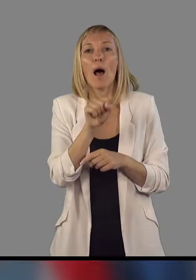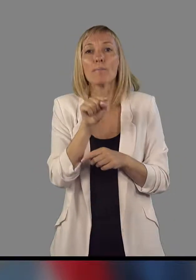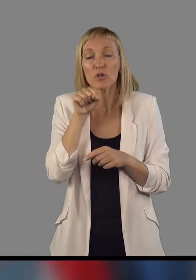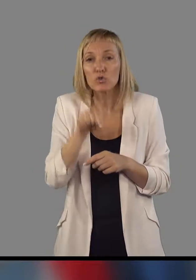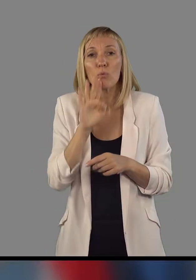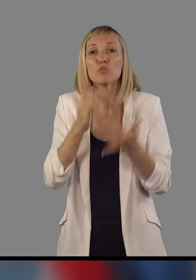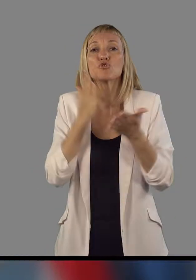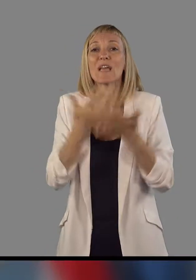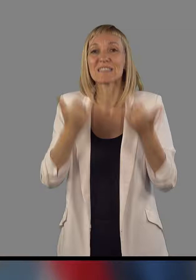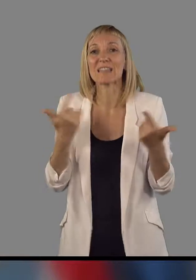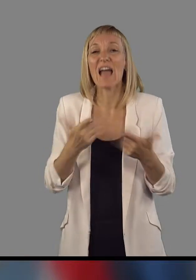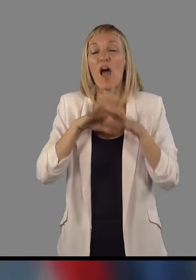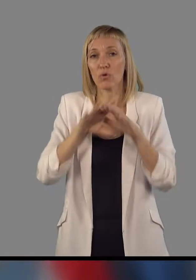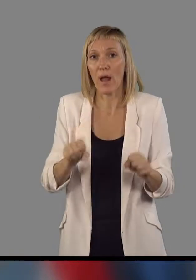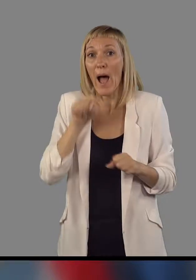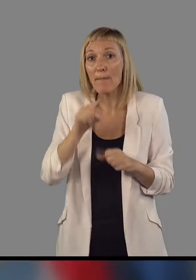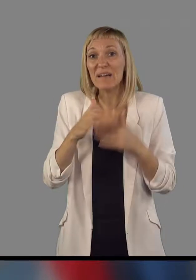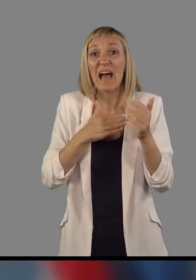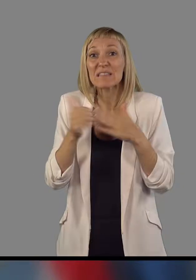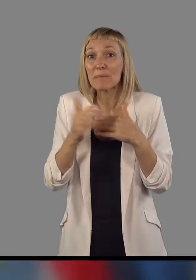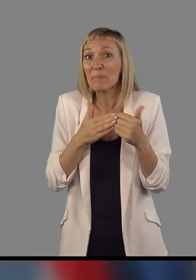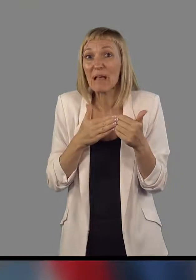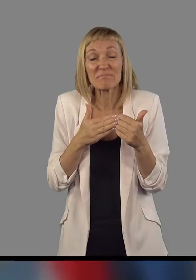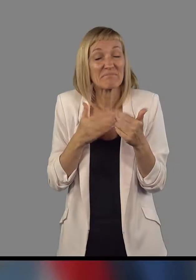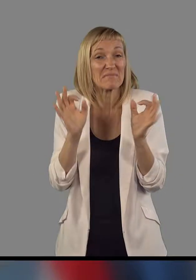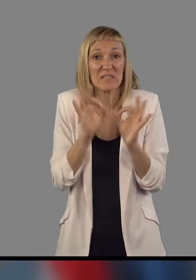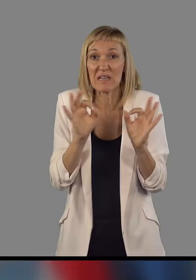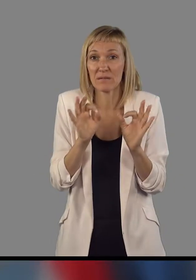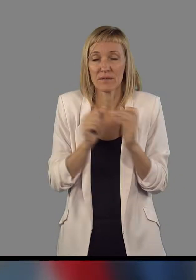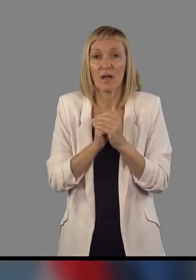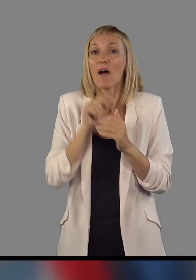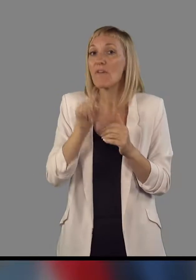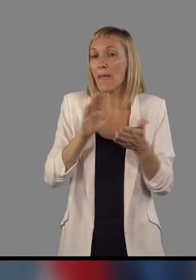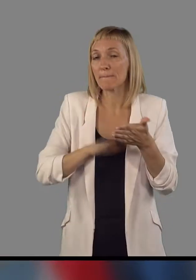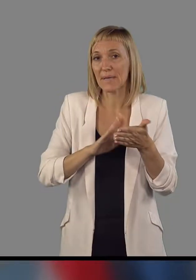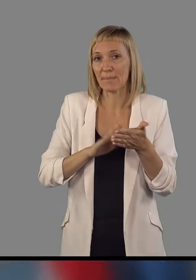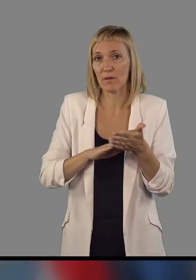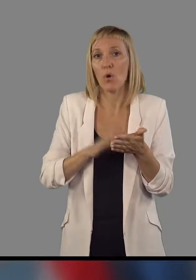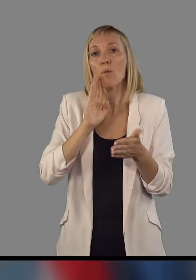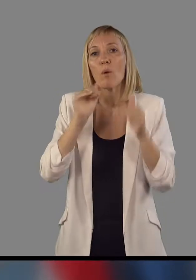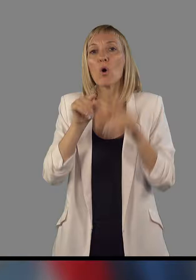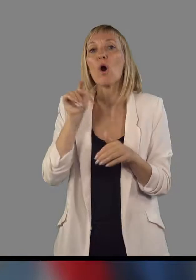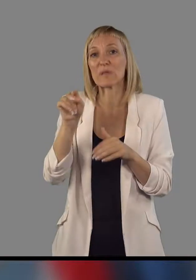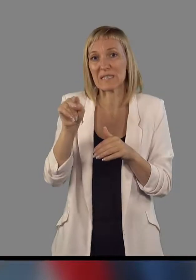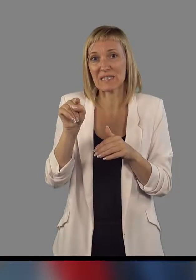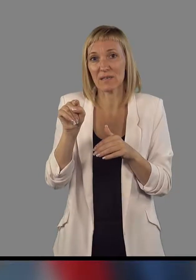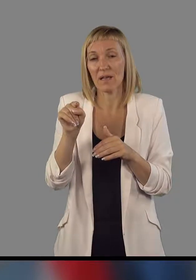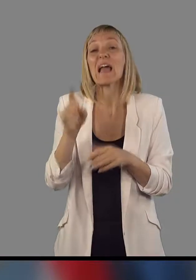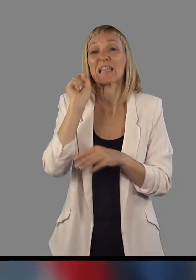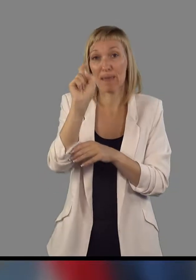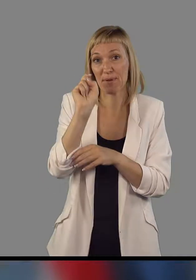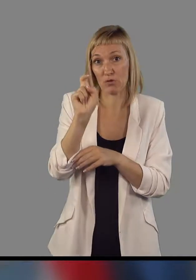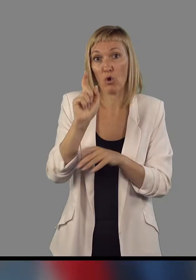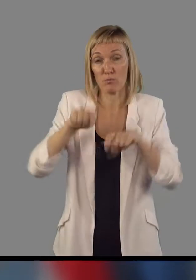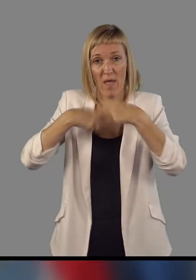lahko storil že zdaj. Pa takih primerov praktično nimamo. Veste, ker v tem primeru bo pa moral tisti,